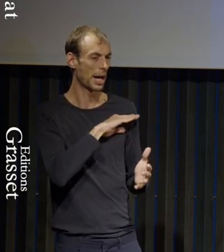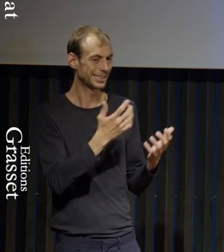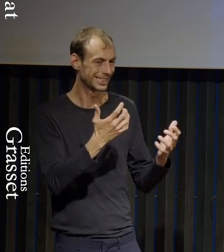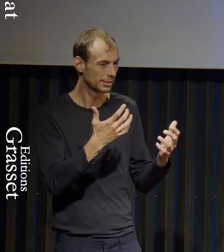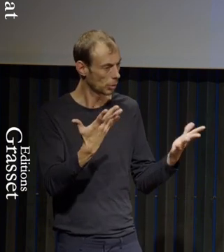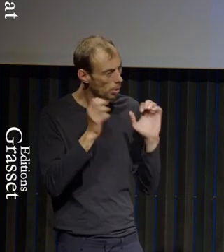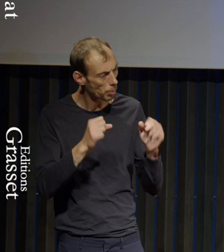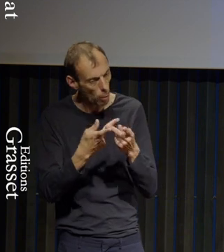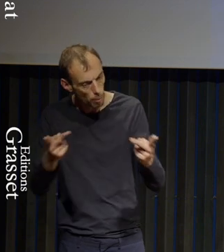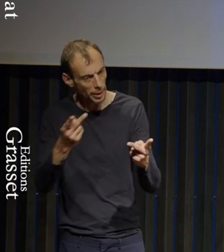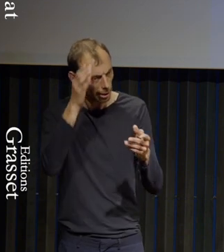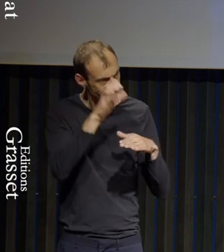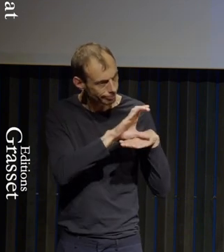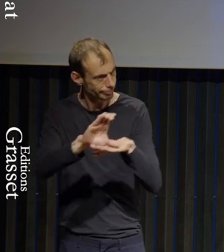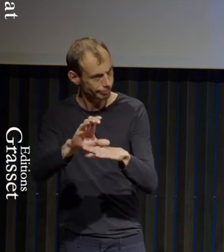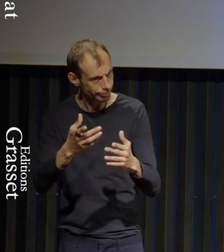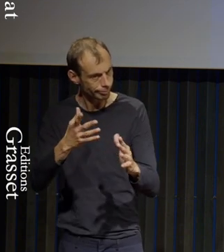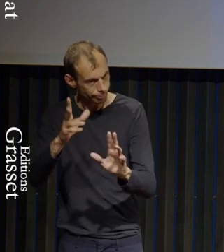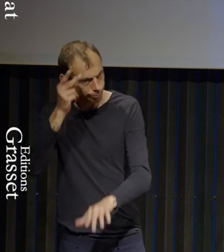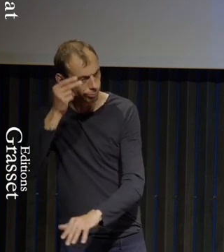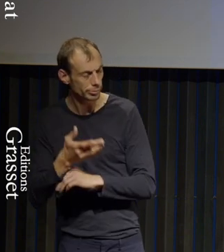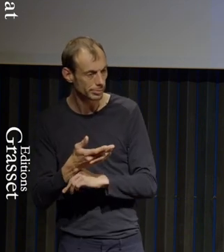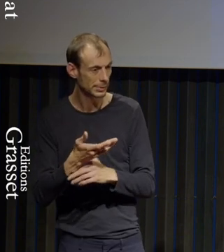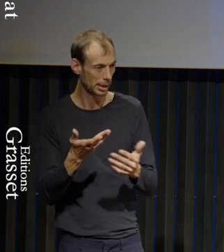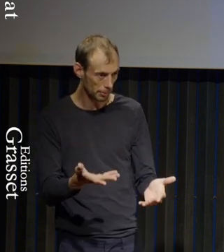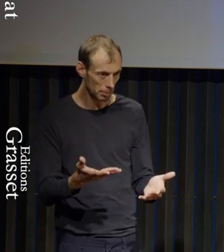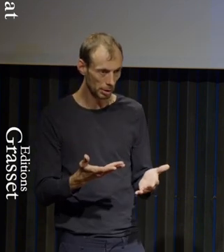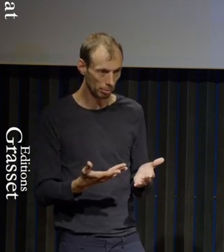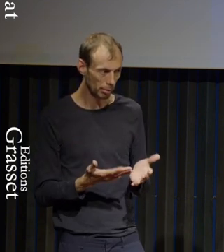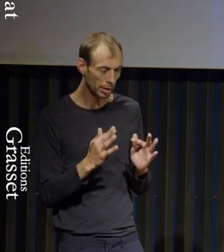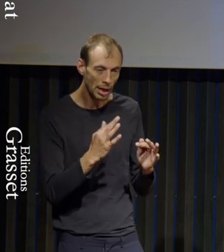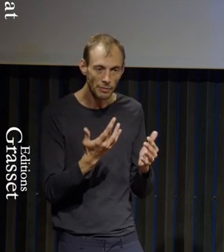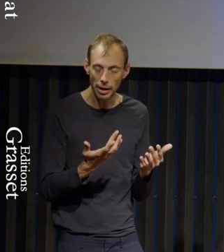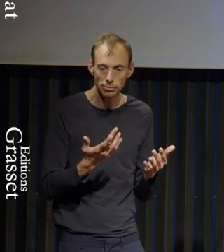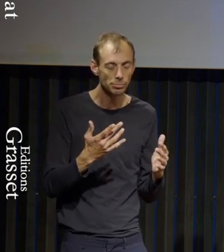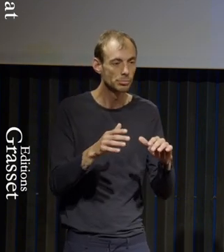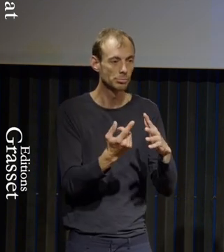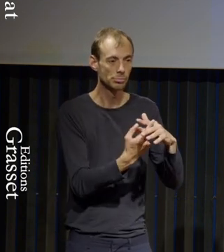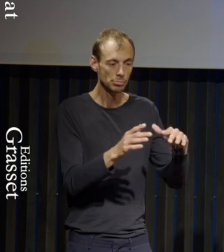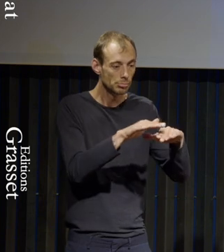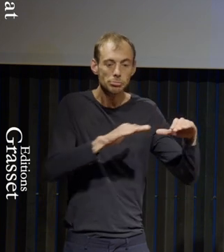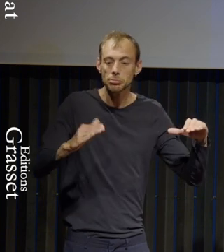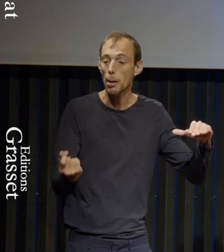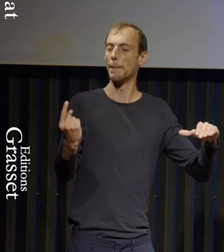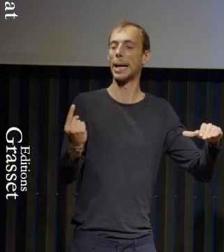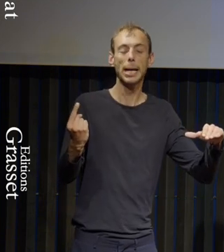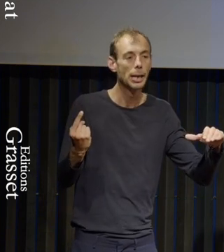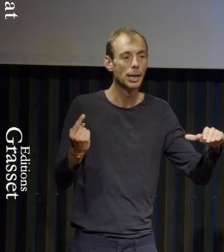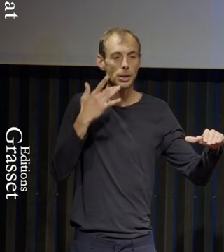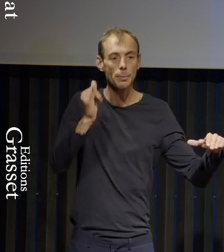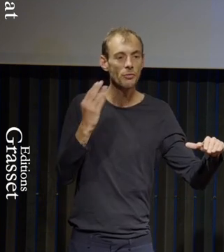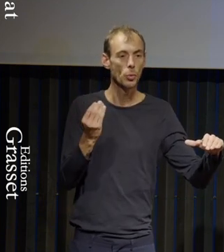dans ce livre-là, vous revenez sur le fait que l'atypicité aujourd'hui a une place différente, mais que cette atypicité, elle a